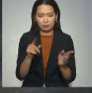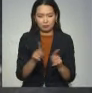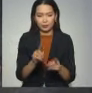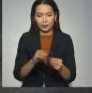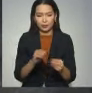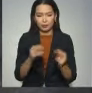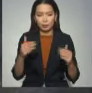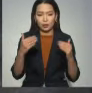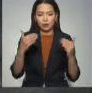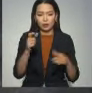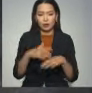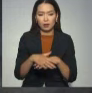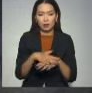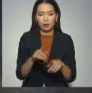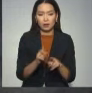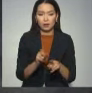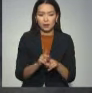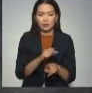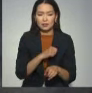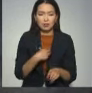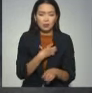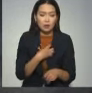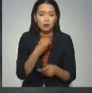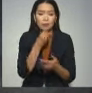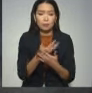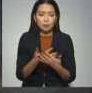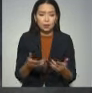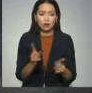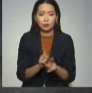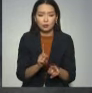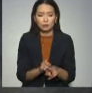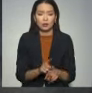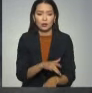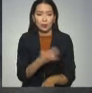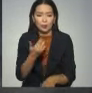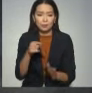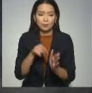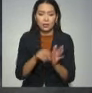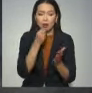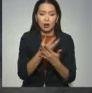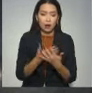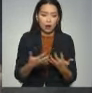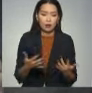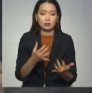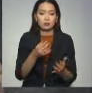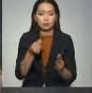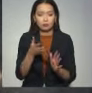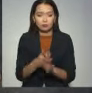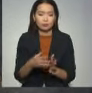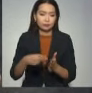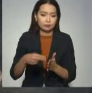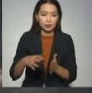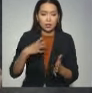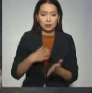Қазақстан халқының көпшілігі нақты кірісті ең қажетті тауарлар мен қызметтерге, соның ішіндегі азық-түлікке жұмсауға мәжбүр. Ал